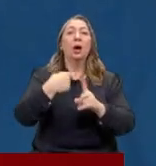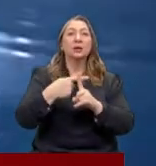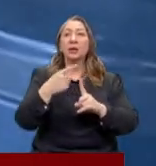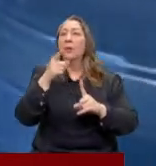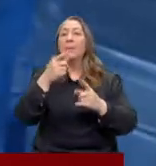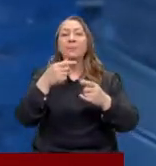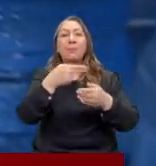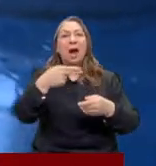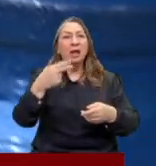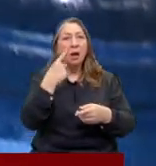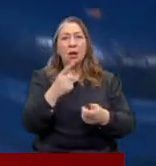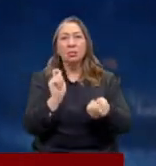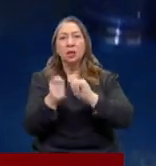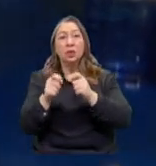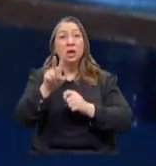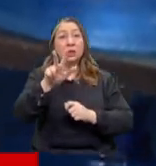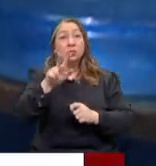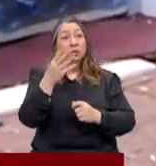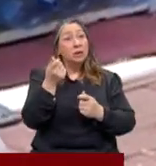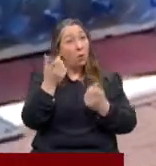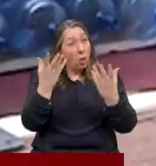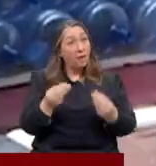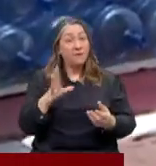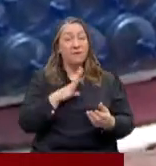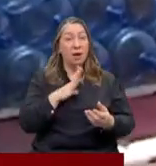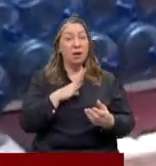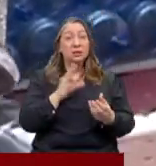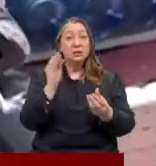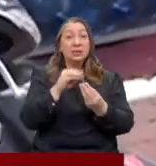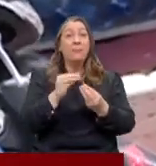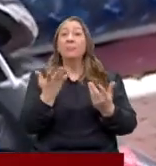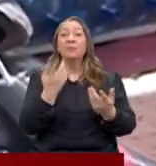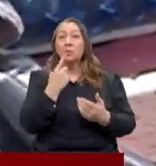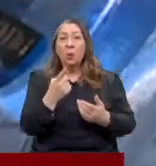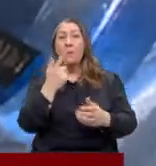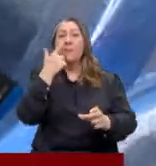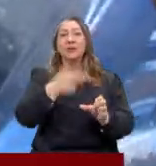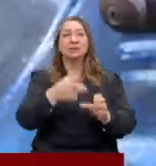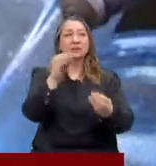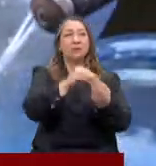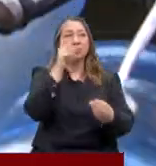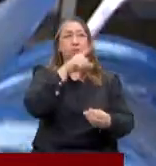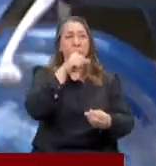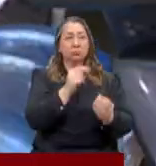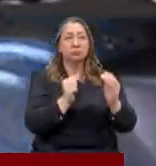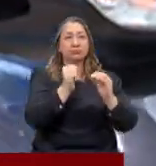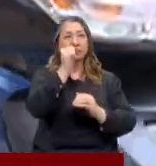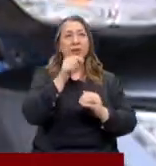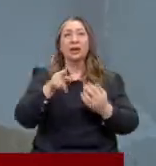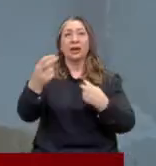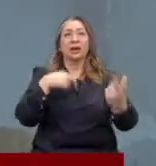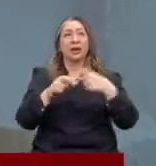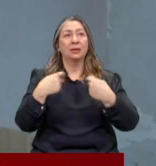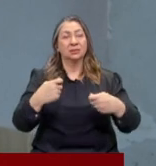firmadan firmaya değişiyor. 23 liraya kadar çıkıyor fiyatı. Zammın gerekçesi ise akaryakıta gelen zamlarla artan nakliye